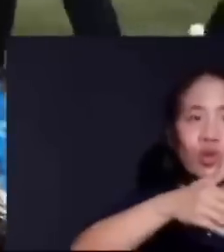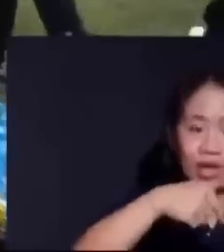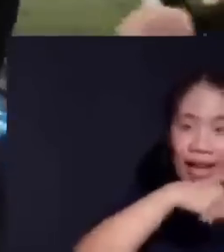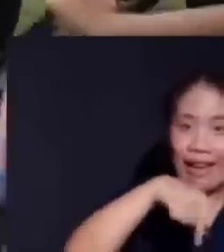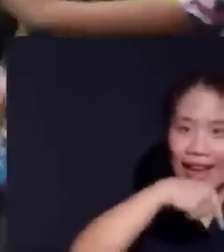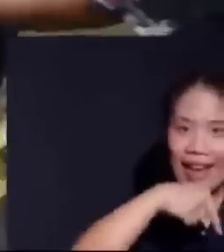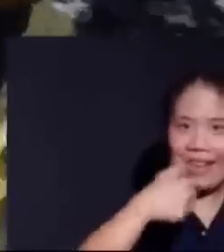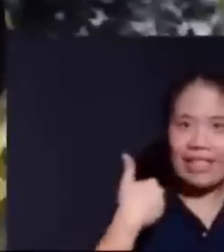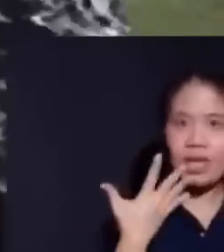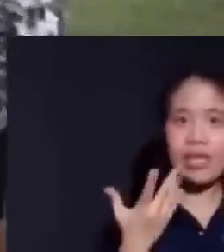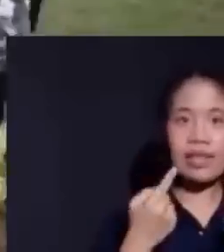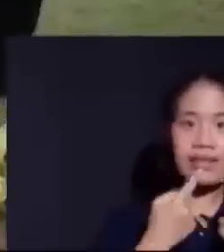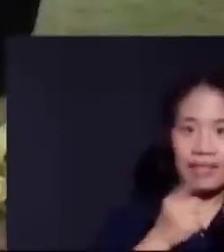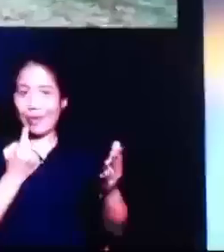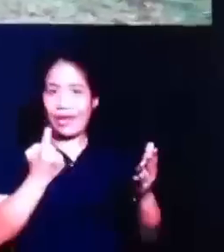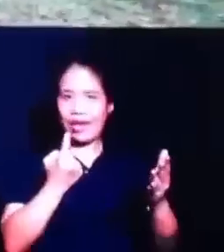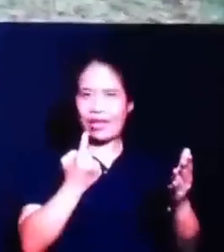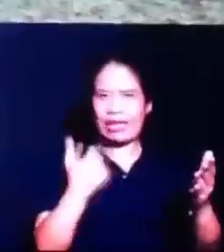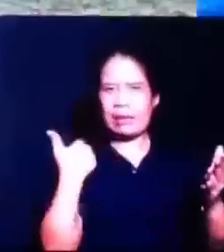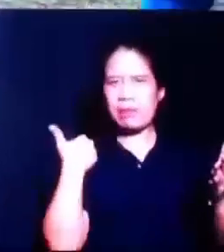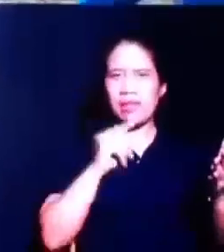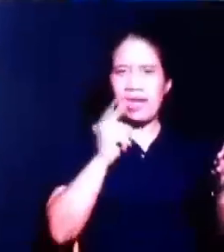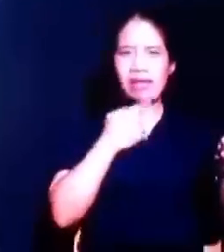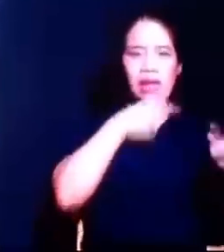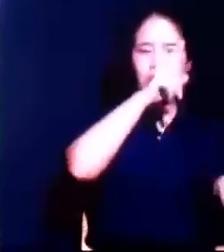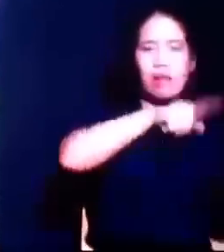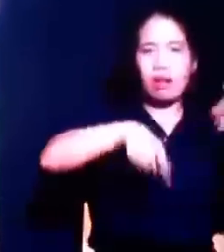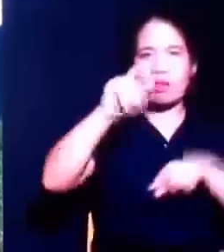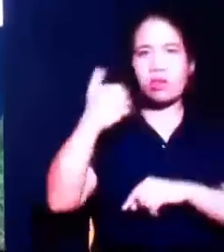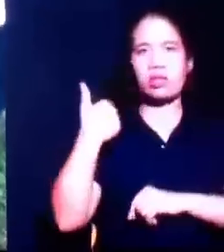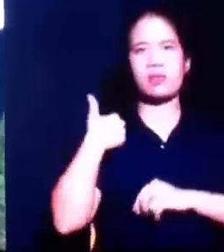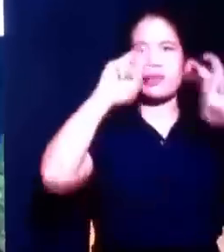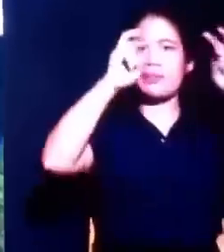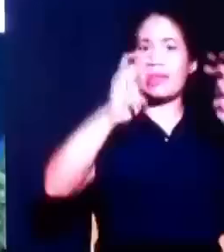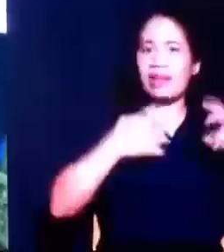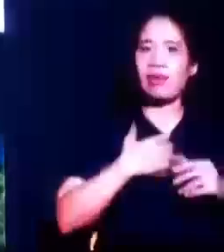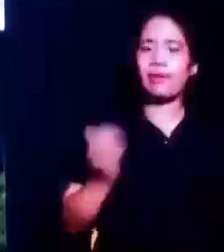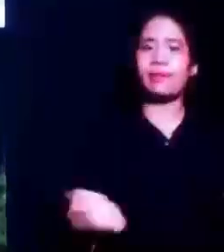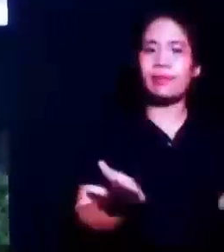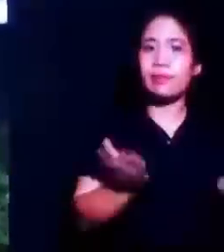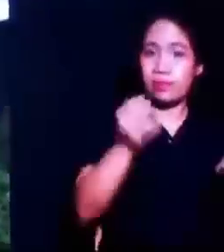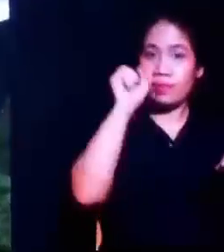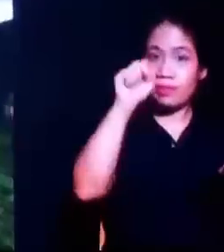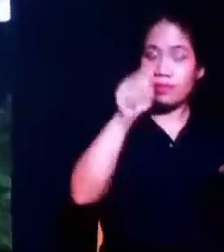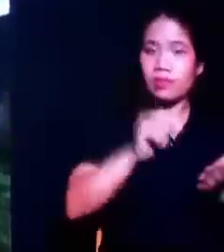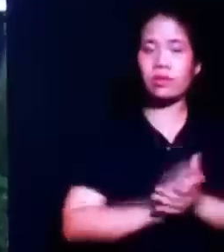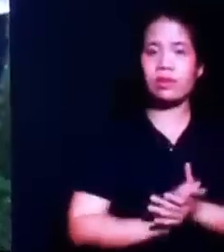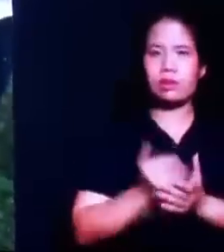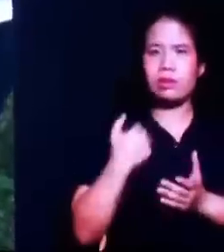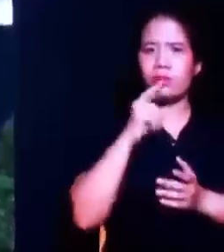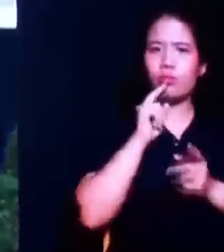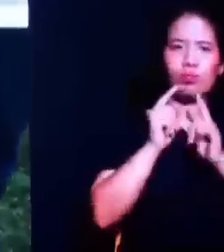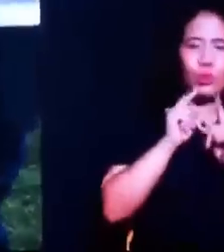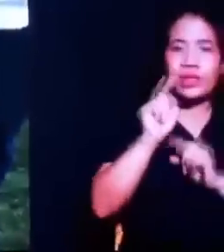ราศัยจบก็จะออกมาพบกับกองเชียร์ด้านนอกด้วยนะครับเนื่องจากให้ความยุติธรรมเข้าข้าง